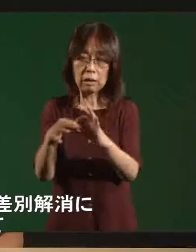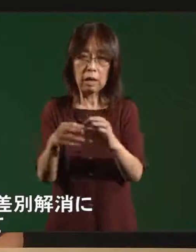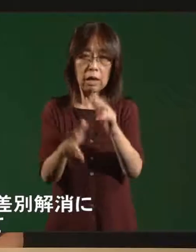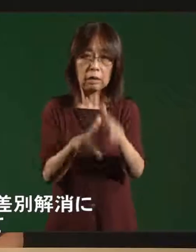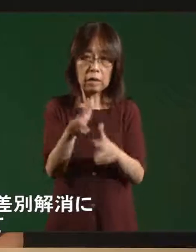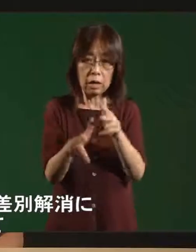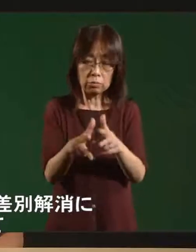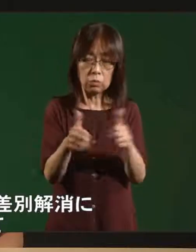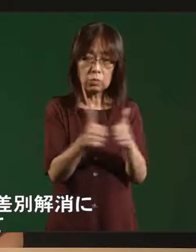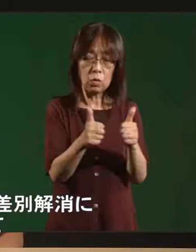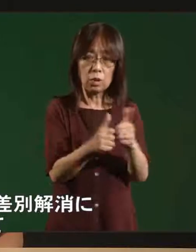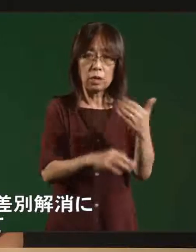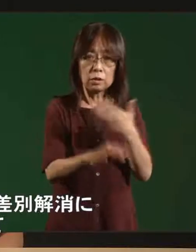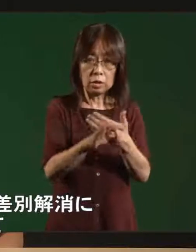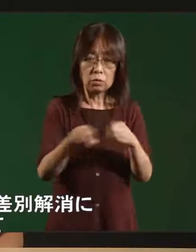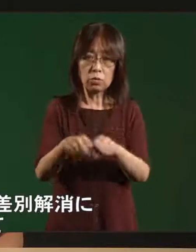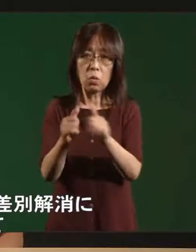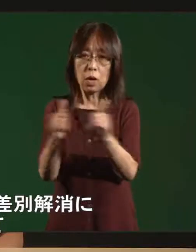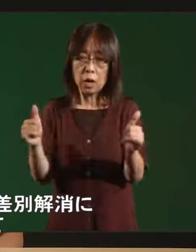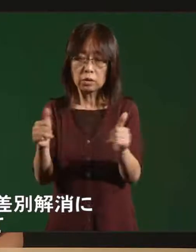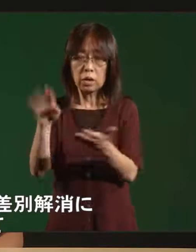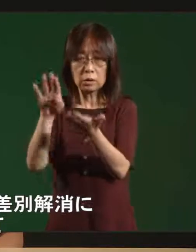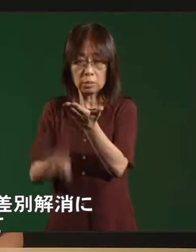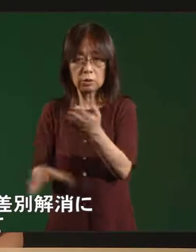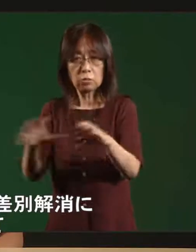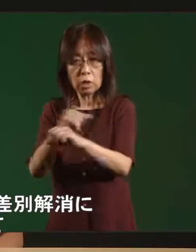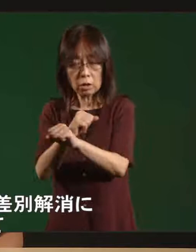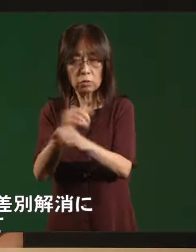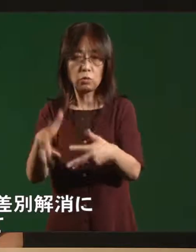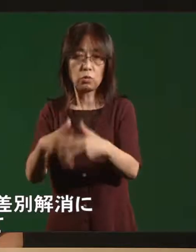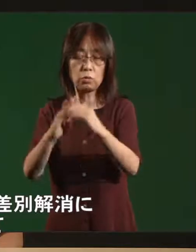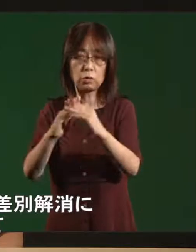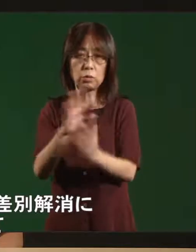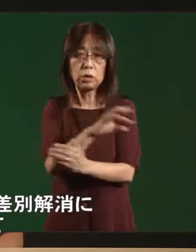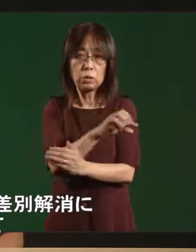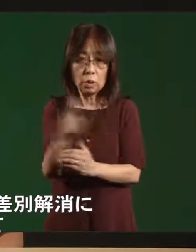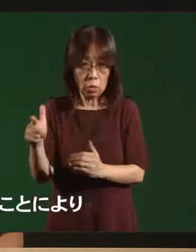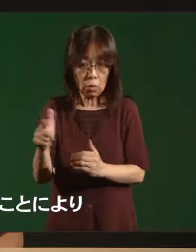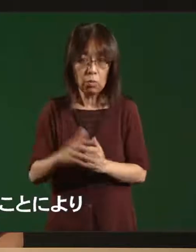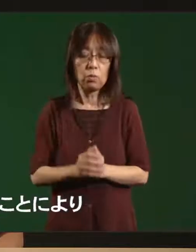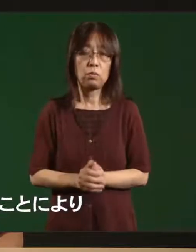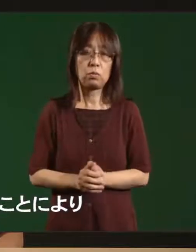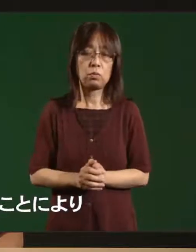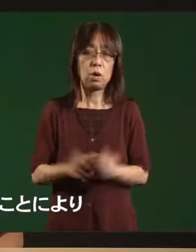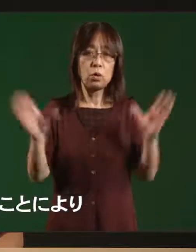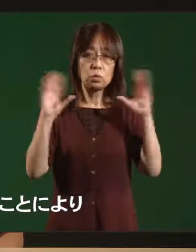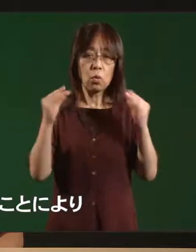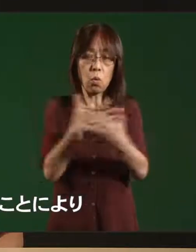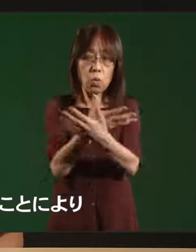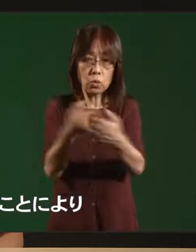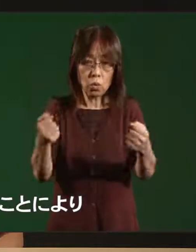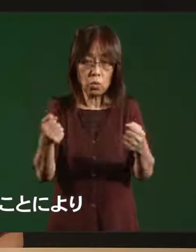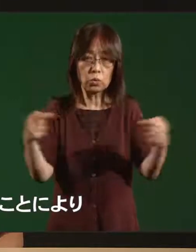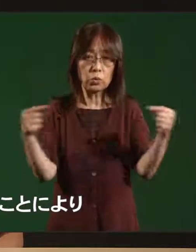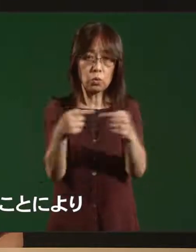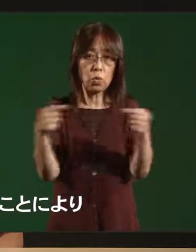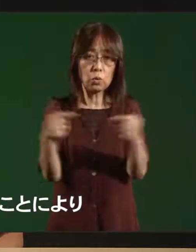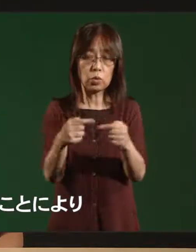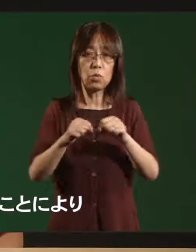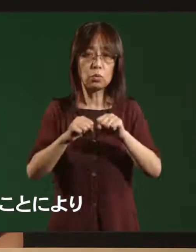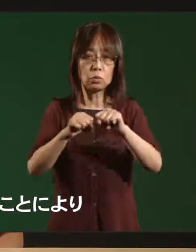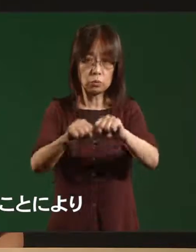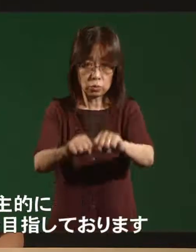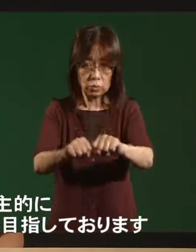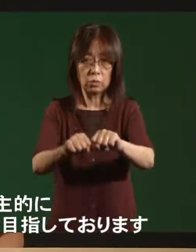相談事例や障害者差別解消に関する取り組みなどについて情報共有協議を行うことに